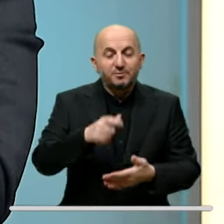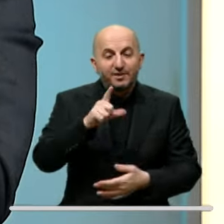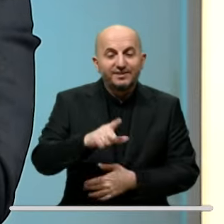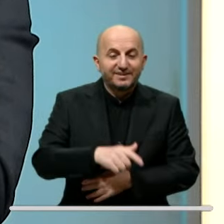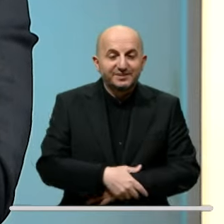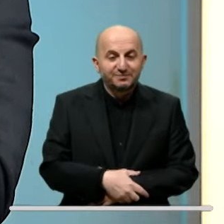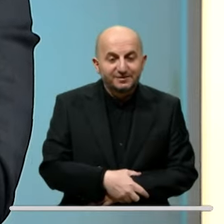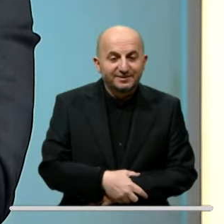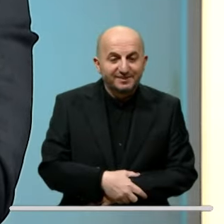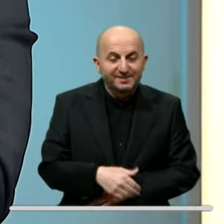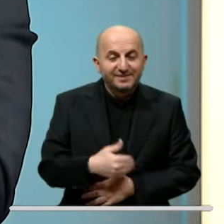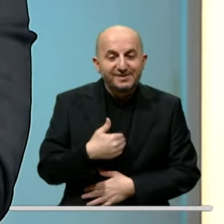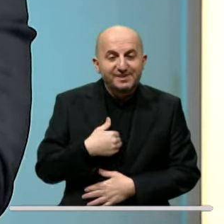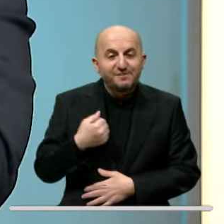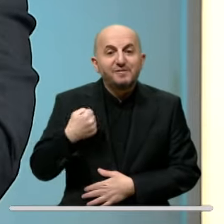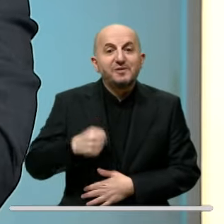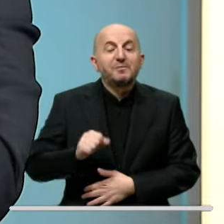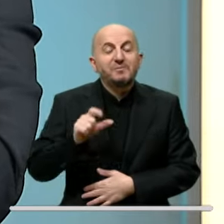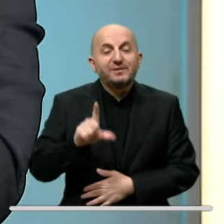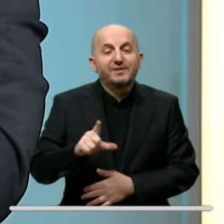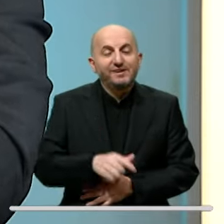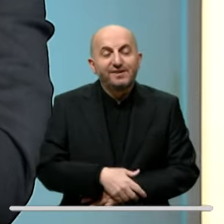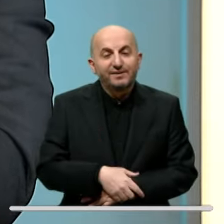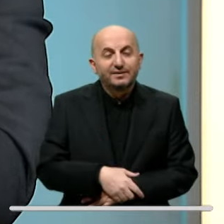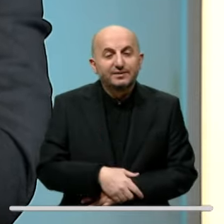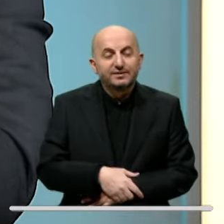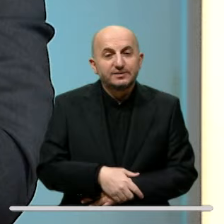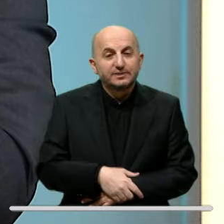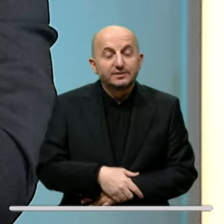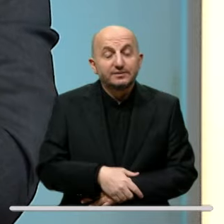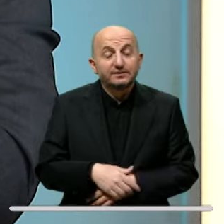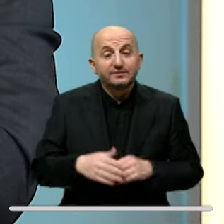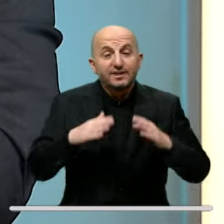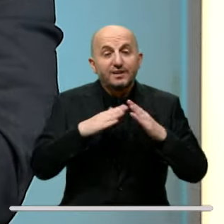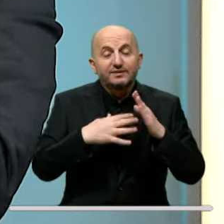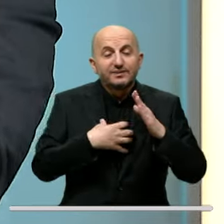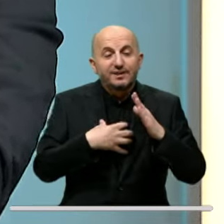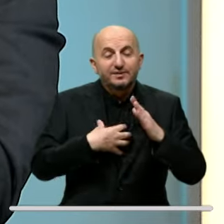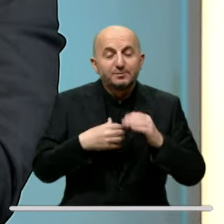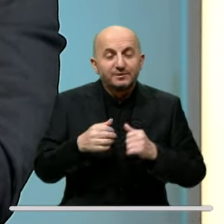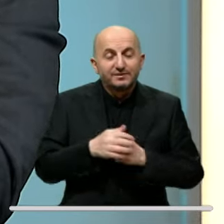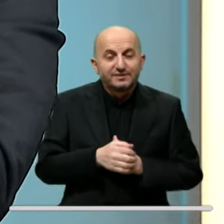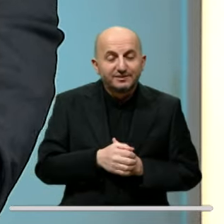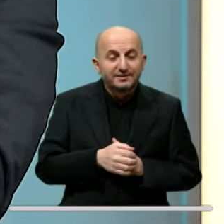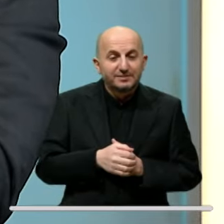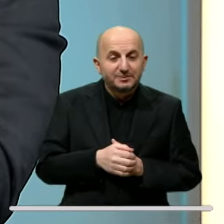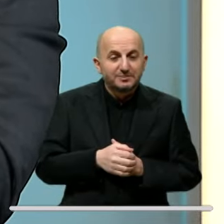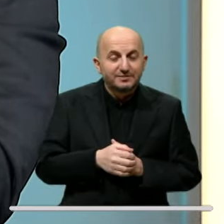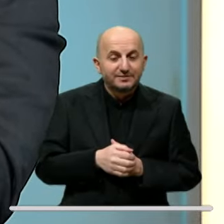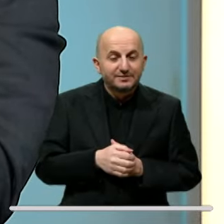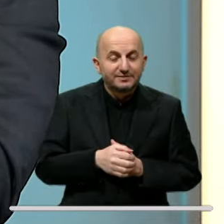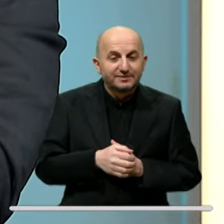diyor. Benim vermemem lazım diyor. Ev sahibi de bir